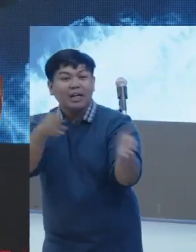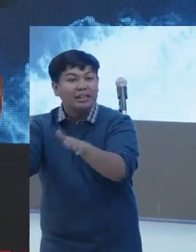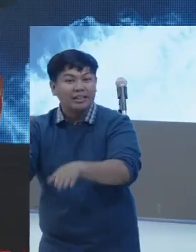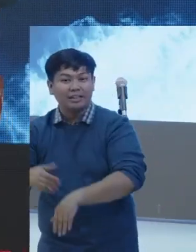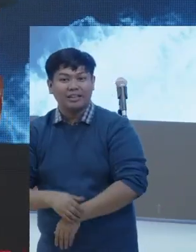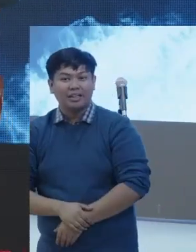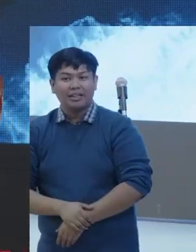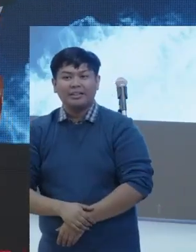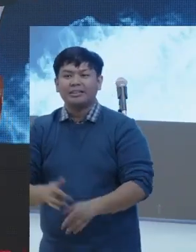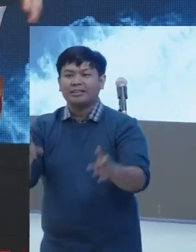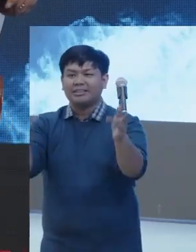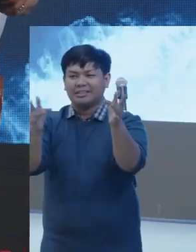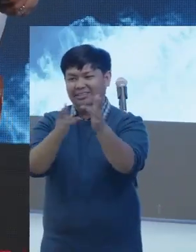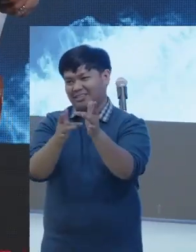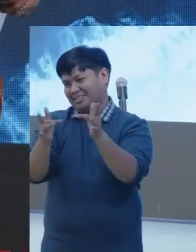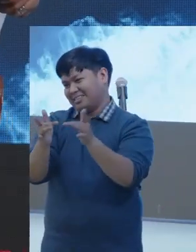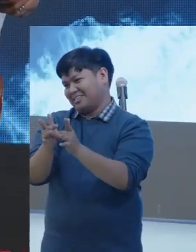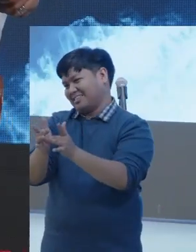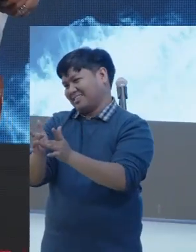Romans